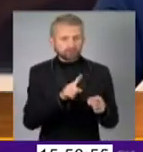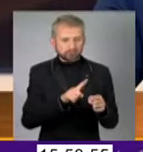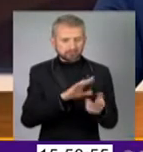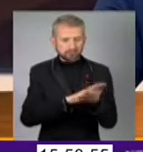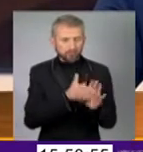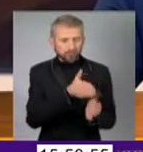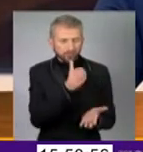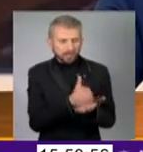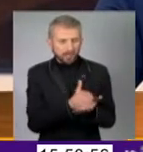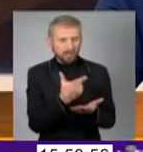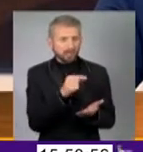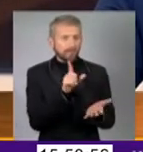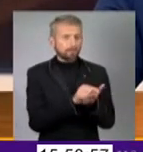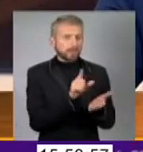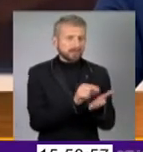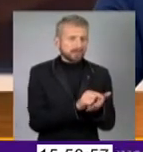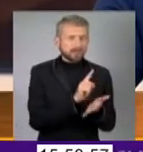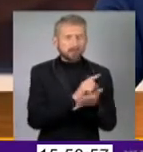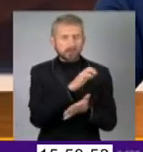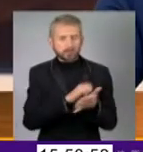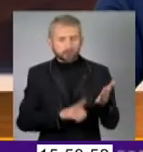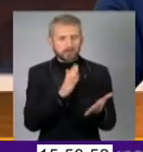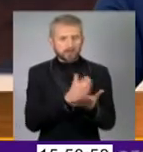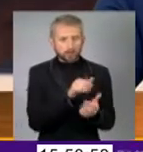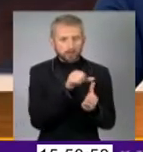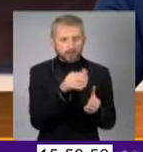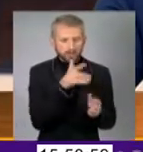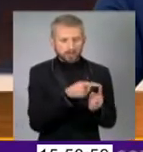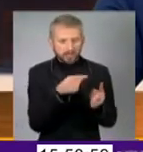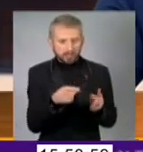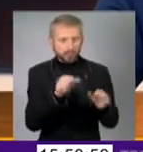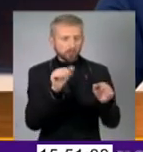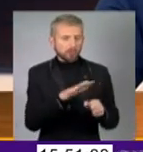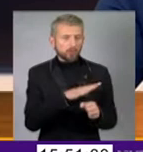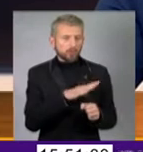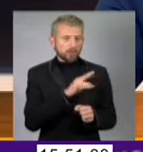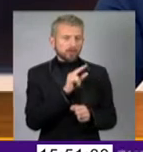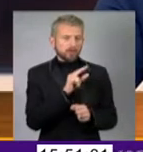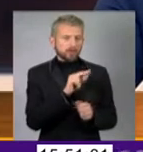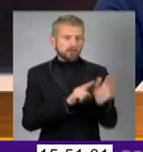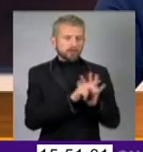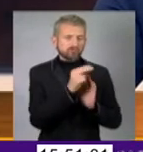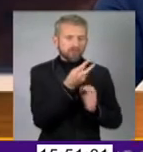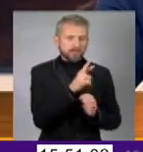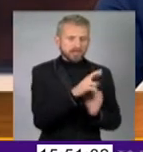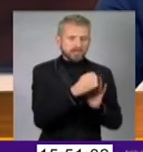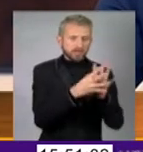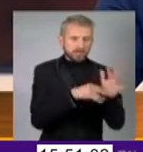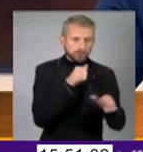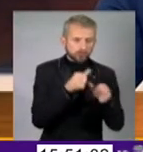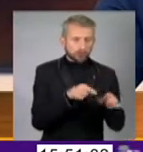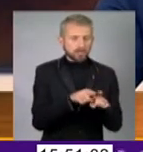перебувають пенсійні фонди, там, де перебувають податкові. Є окремий термін. Є окремі терміни. Угу. Вони можуть бути, як то в червні 19-го, так само в